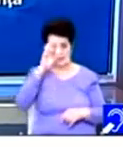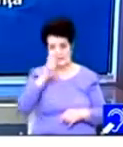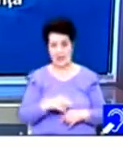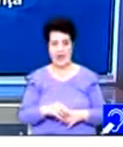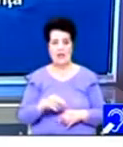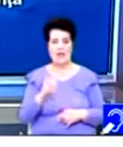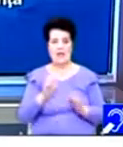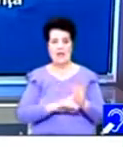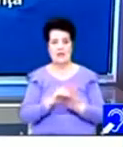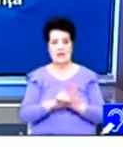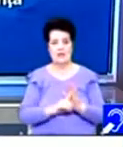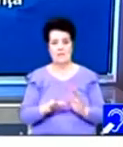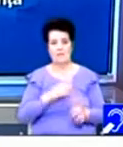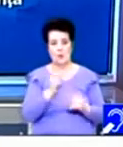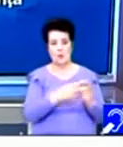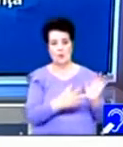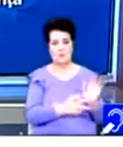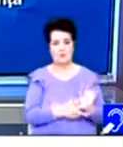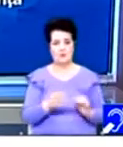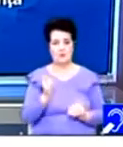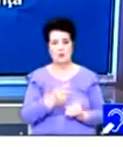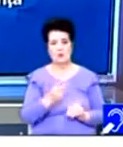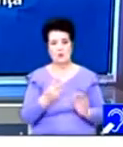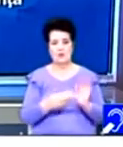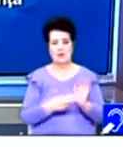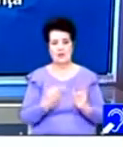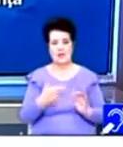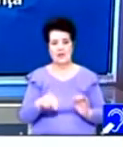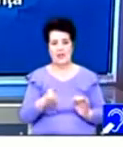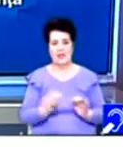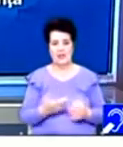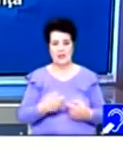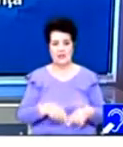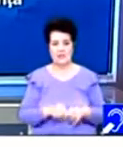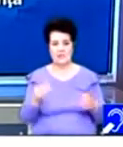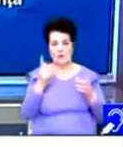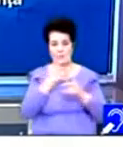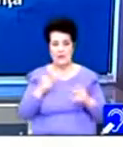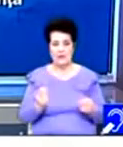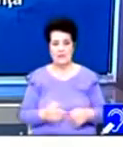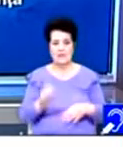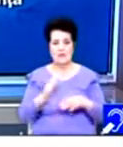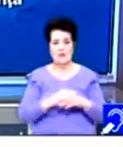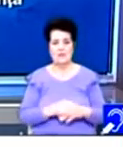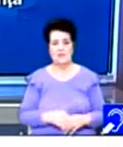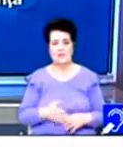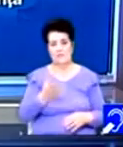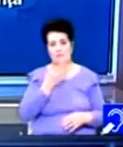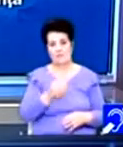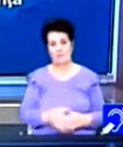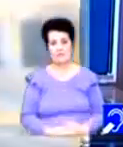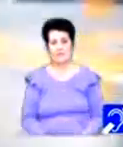valorile termice vor varia între 18 și 27 de grade. Acestea au fost informațiile. Să aveți o seară cât mai